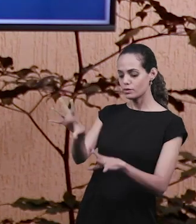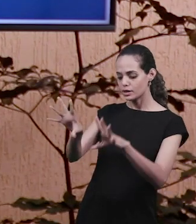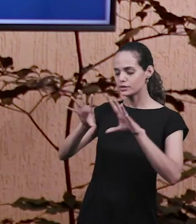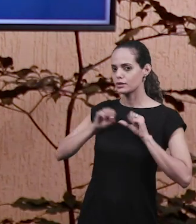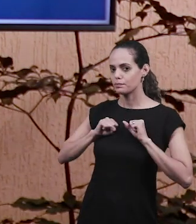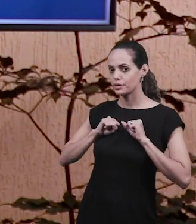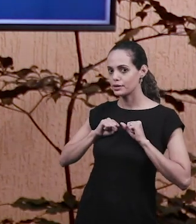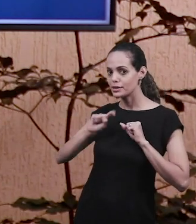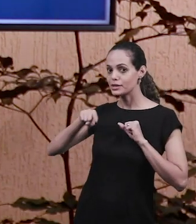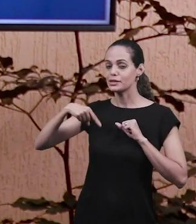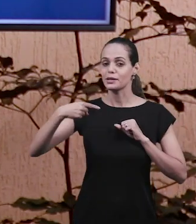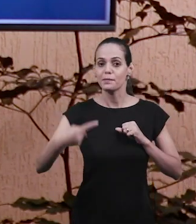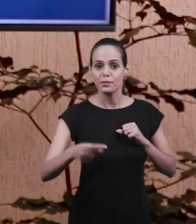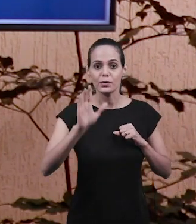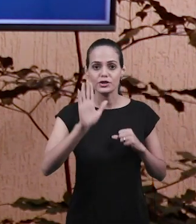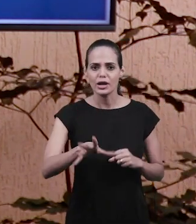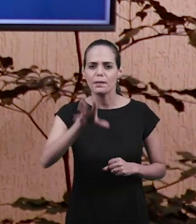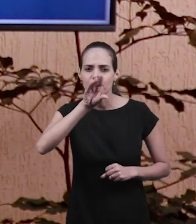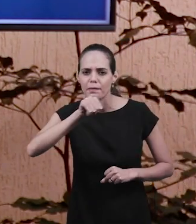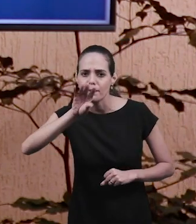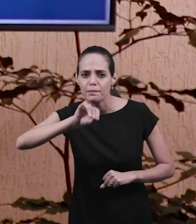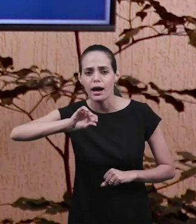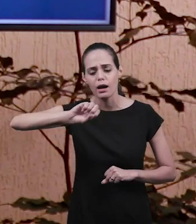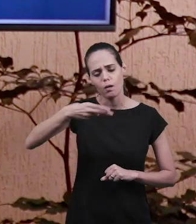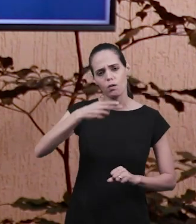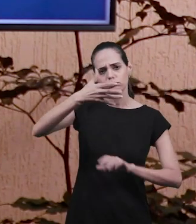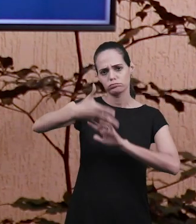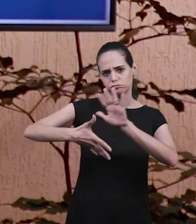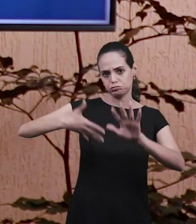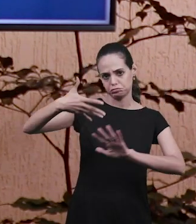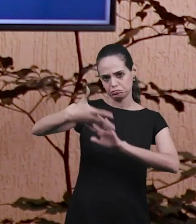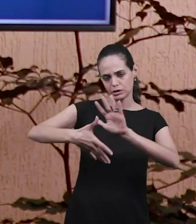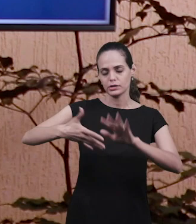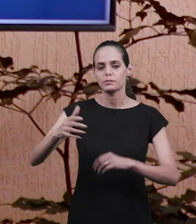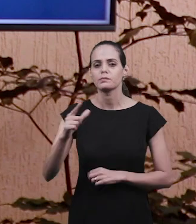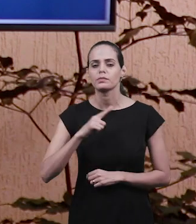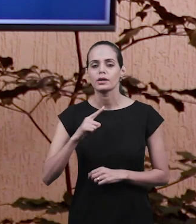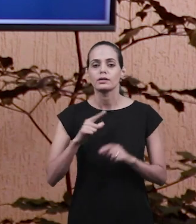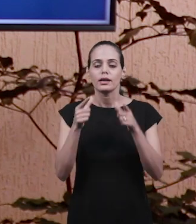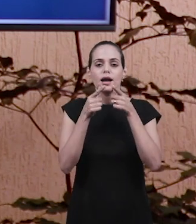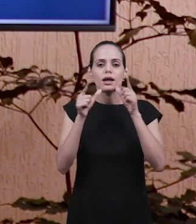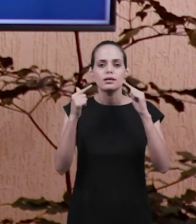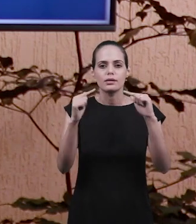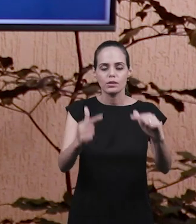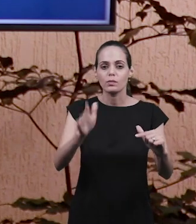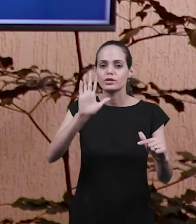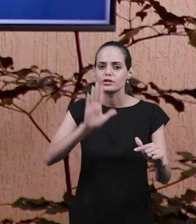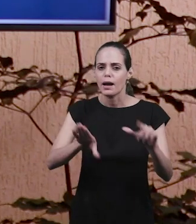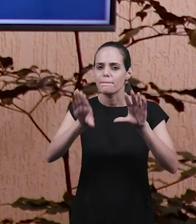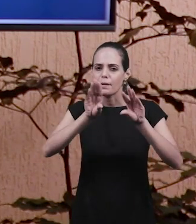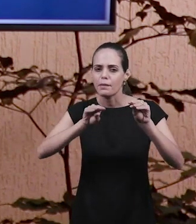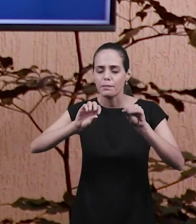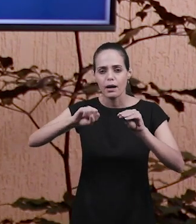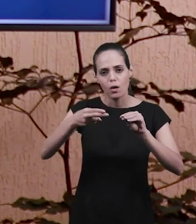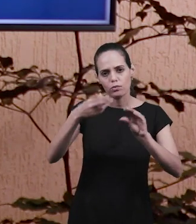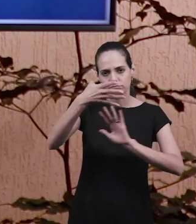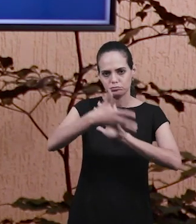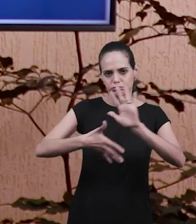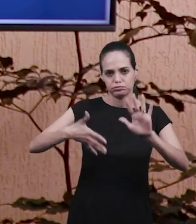déjà. En plus de ce langage réceptif et expressif, il existe aussi le fait